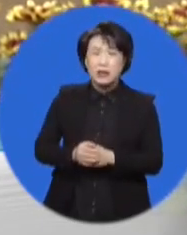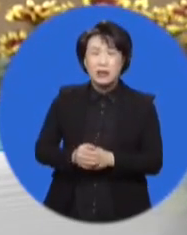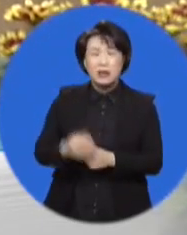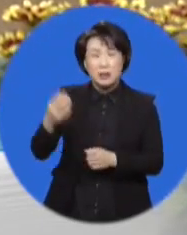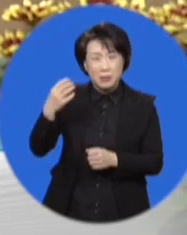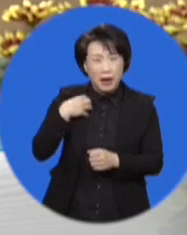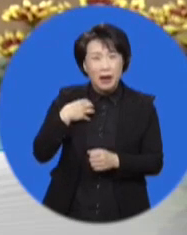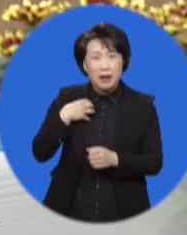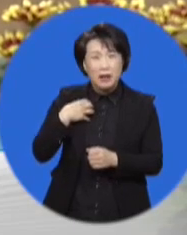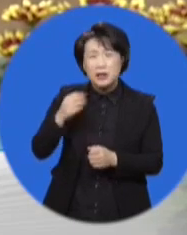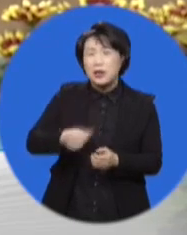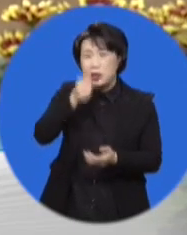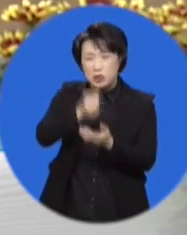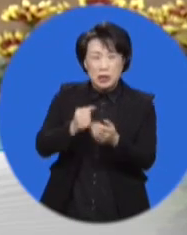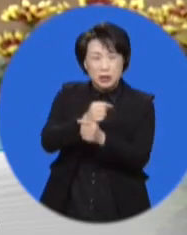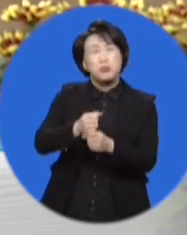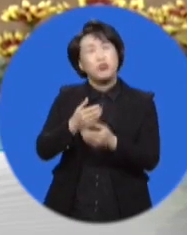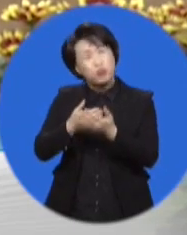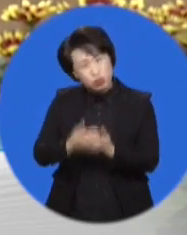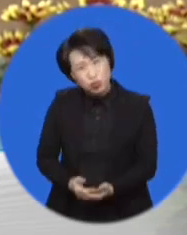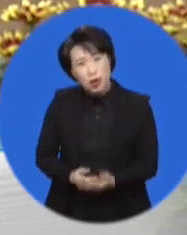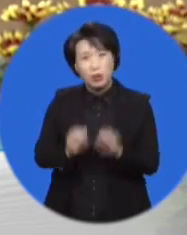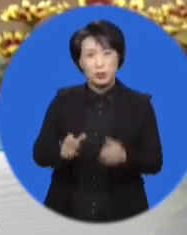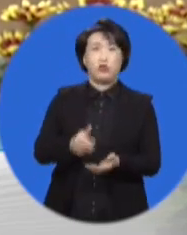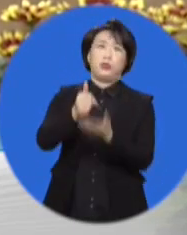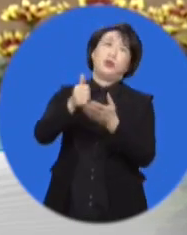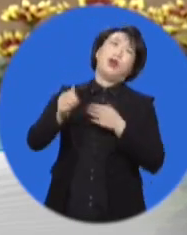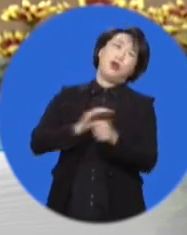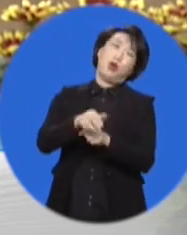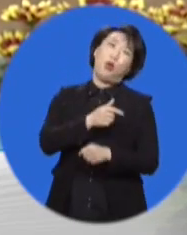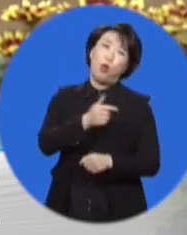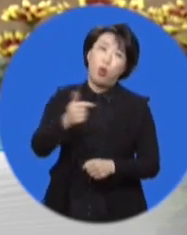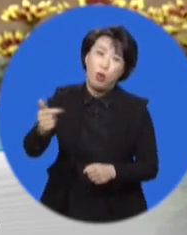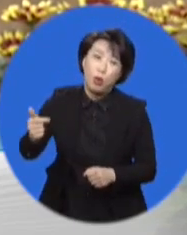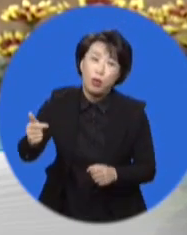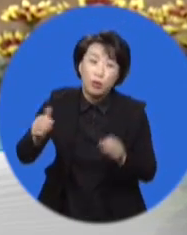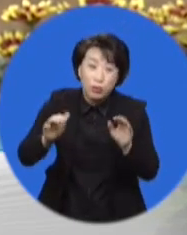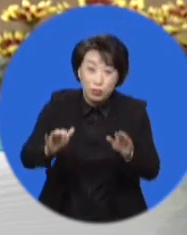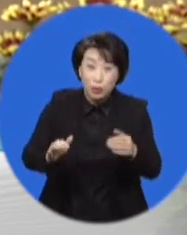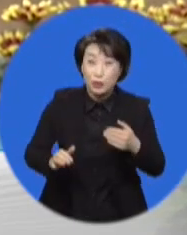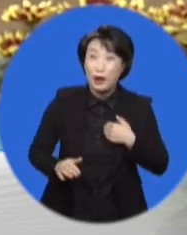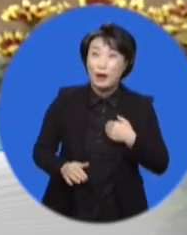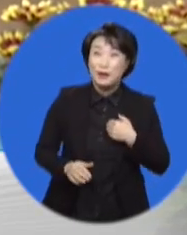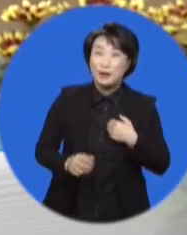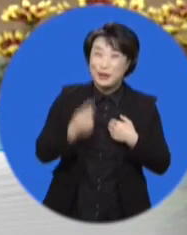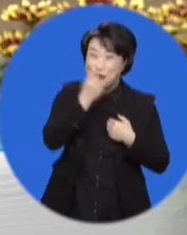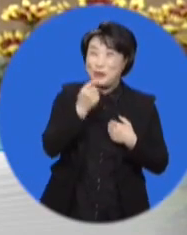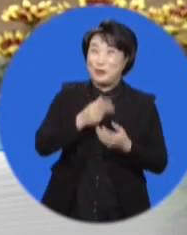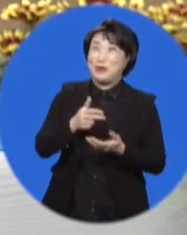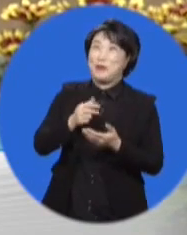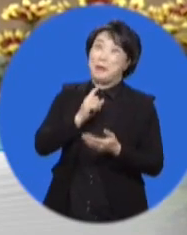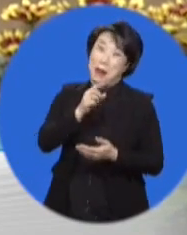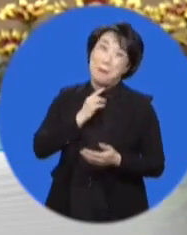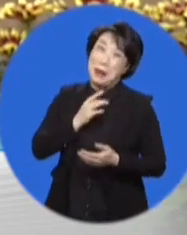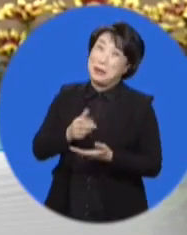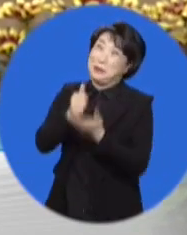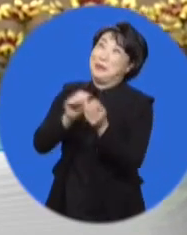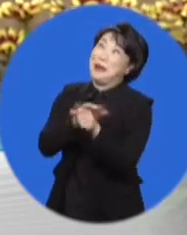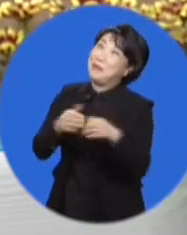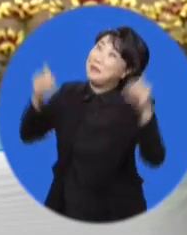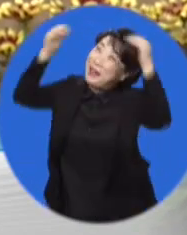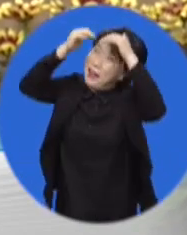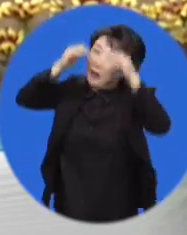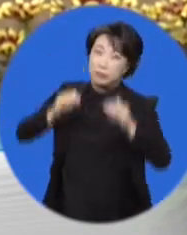그런데 주님은 그렇게 날 사랑했어. 그 근데 난 입으로 주님을 사랑해.